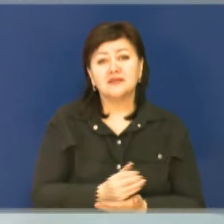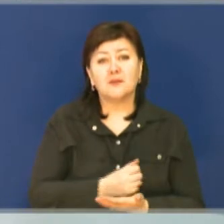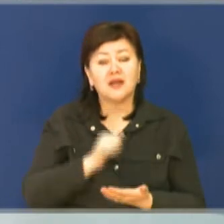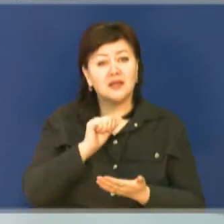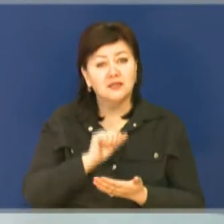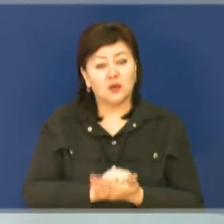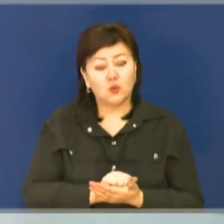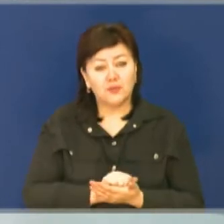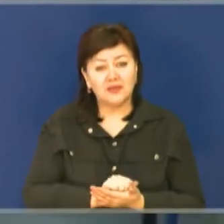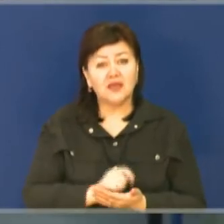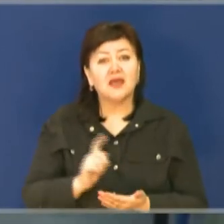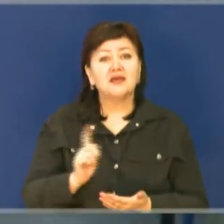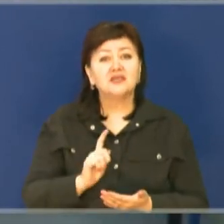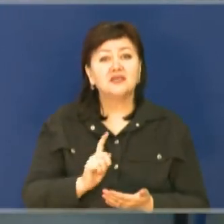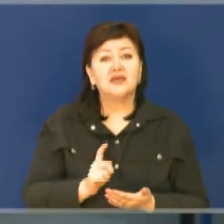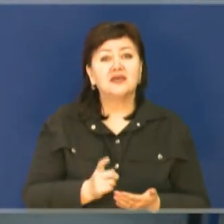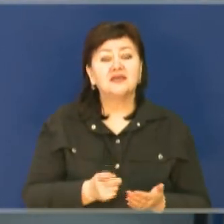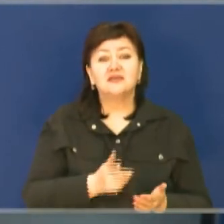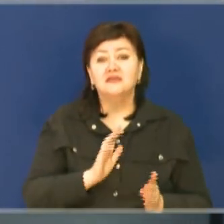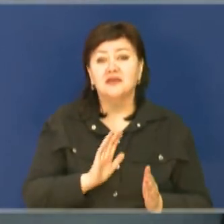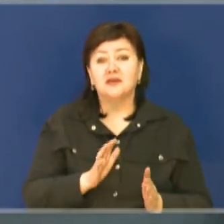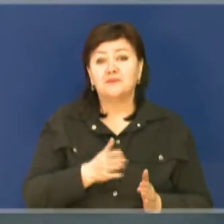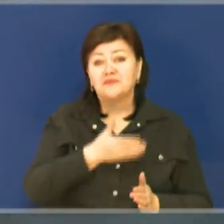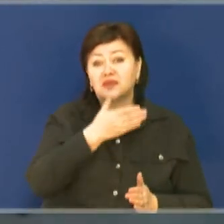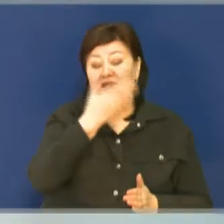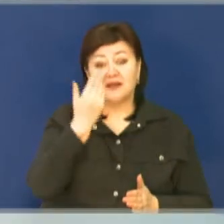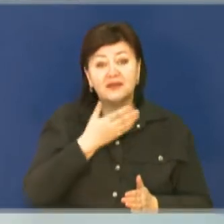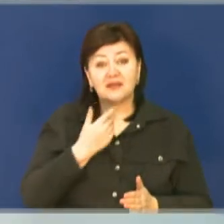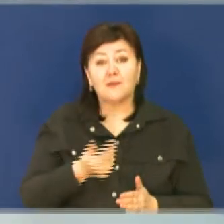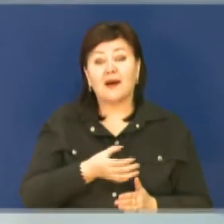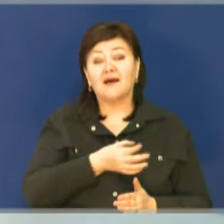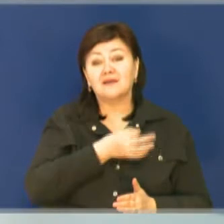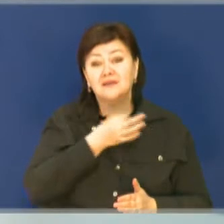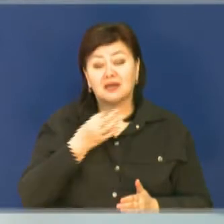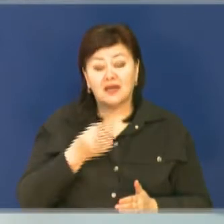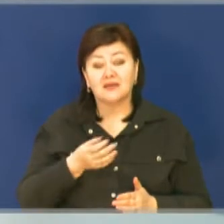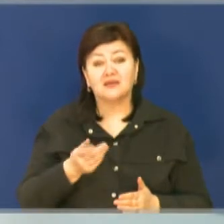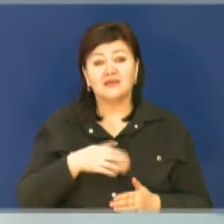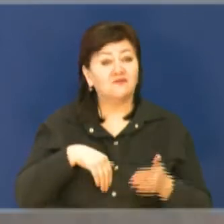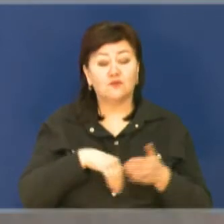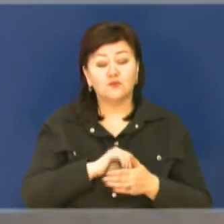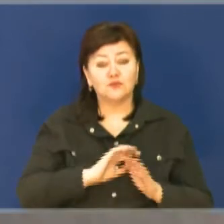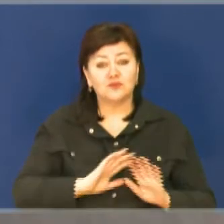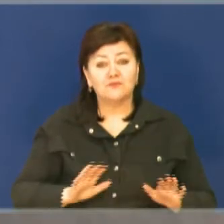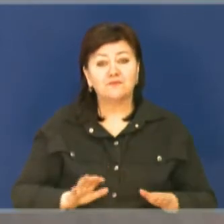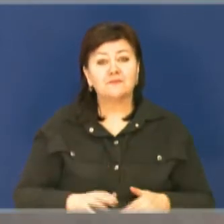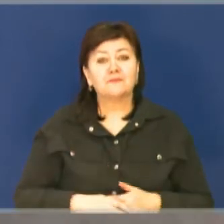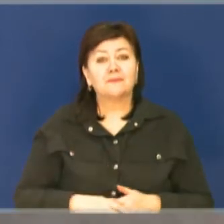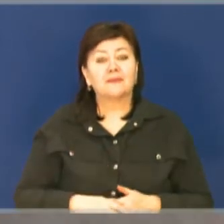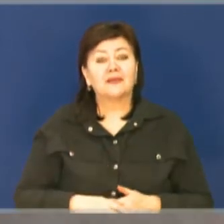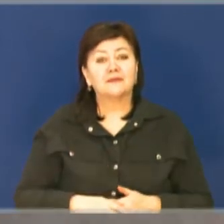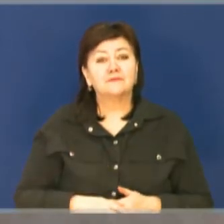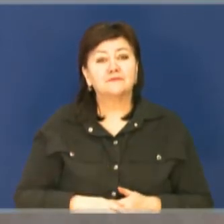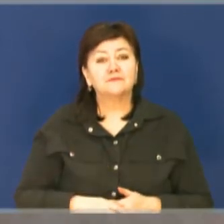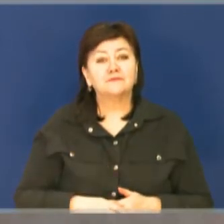не в летний отпускной сезон. Во-вторых, это должно разгрузить очередность в поликлиниках, что сейчас очень важно.